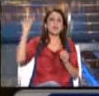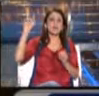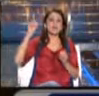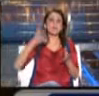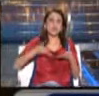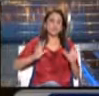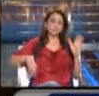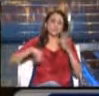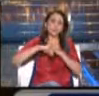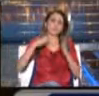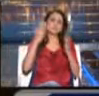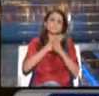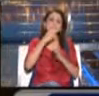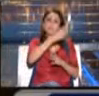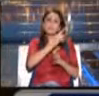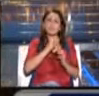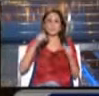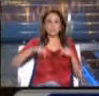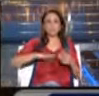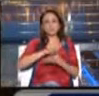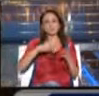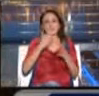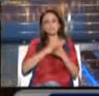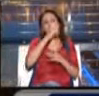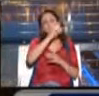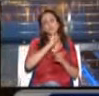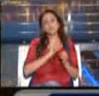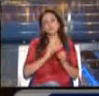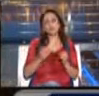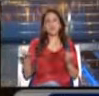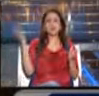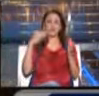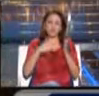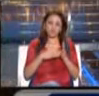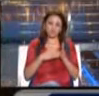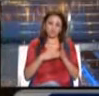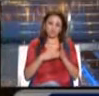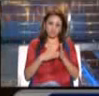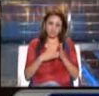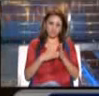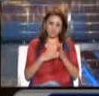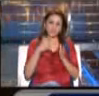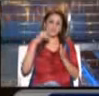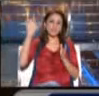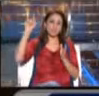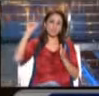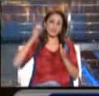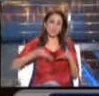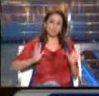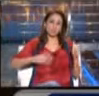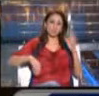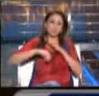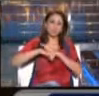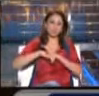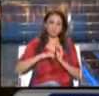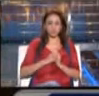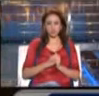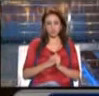بشكل كبير للي احنا فيه دلوقتي. دي واحد. اخر حاجة بالنسبة لموضوع برضه اتحاد الكورة، انت بتتكلم عن